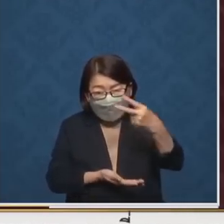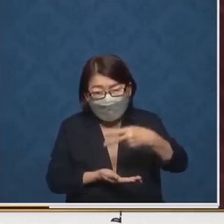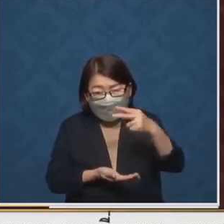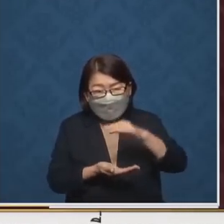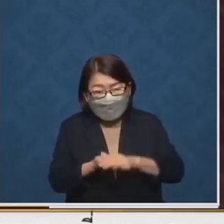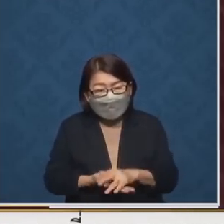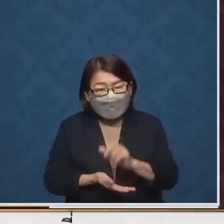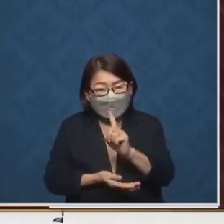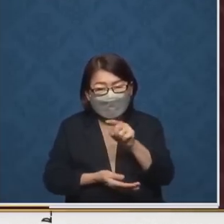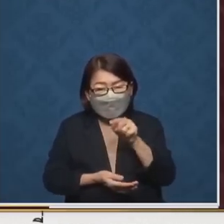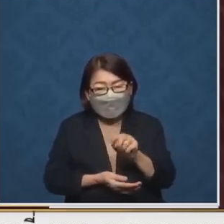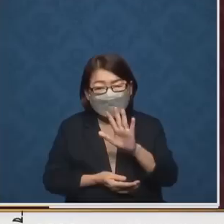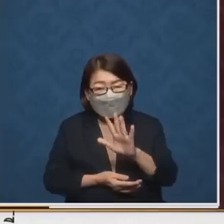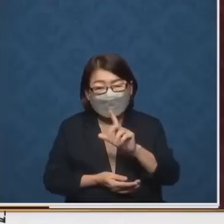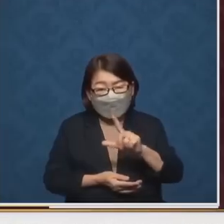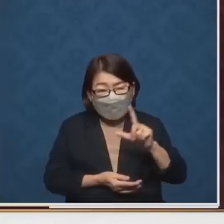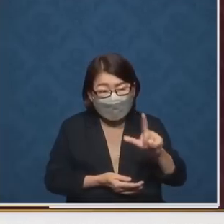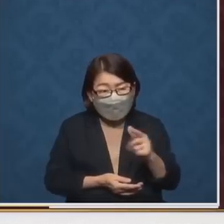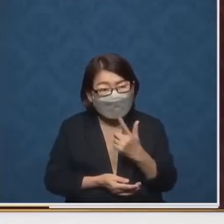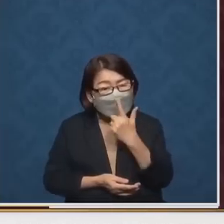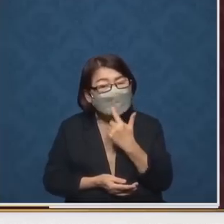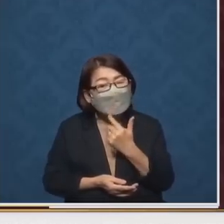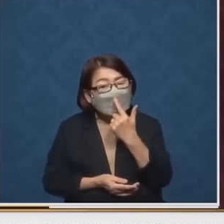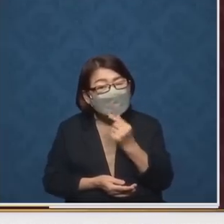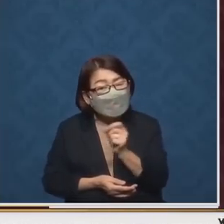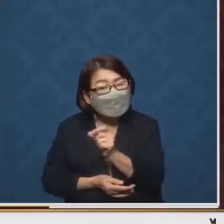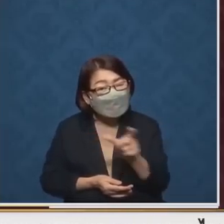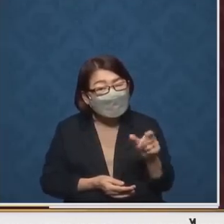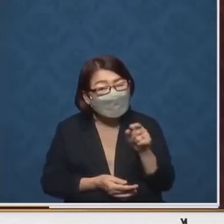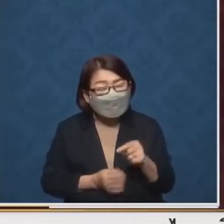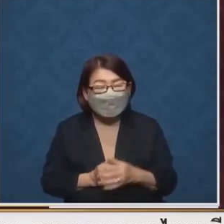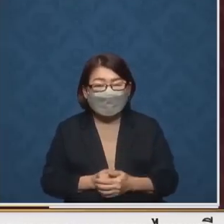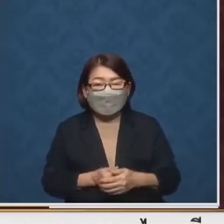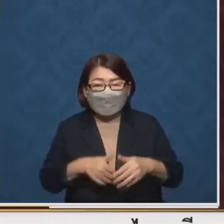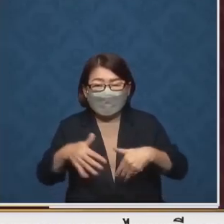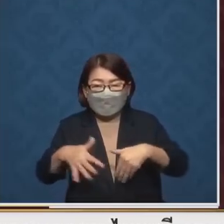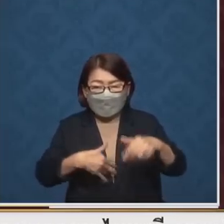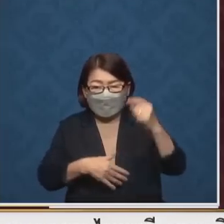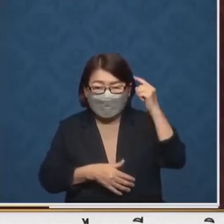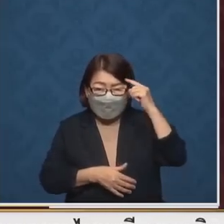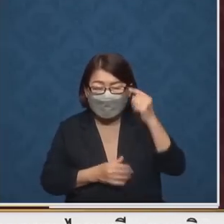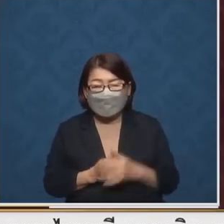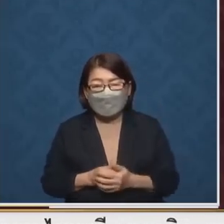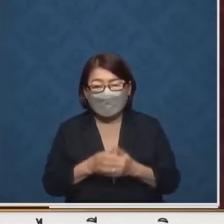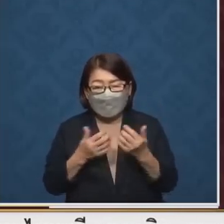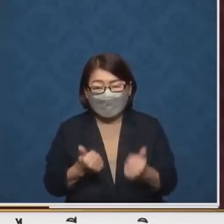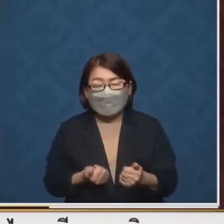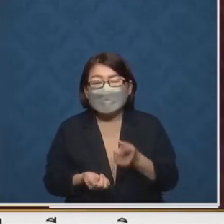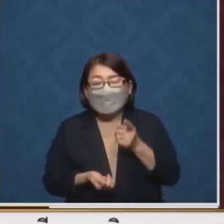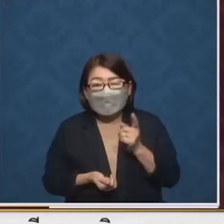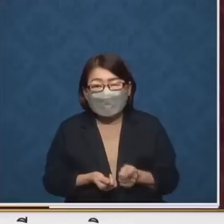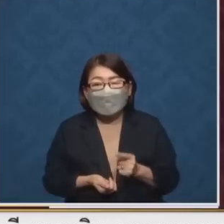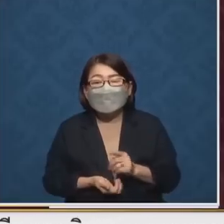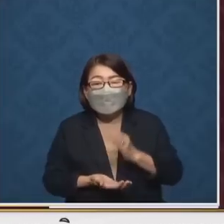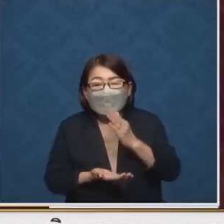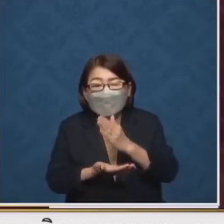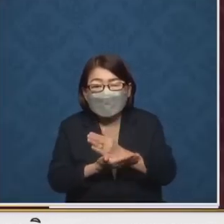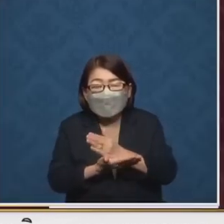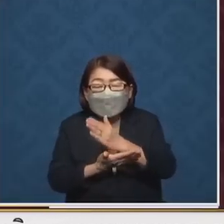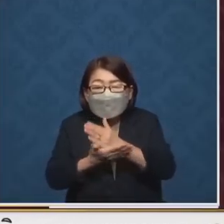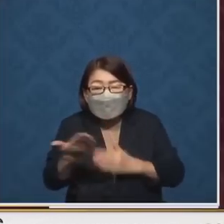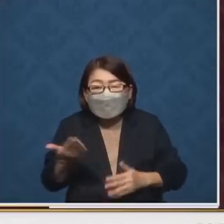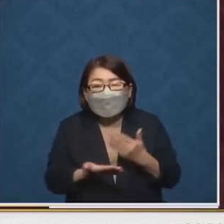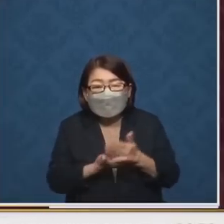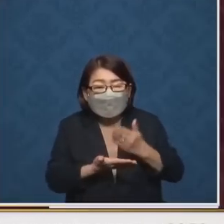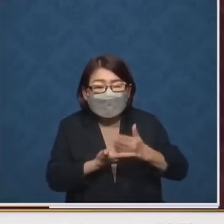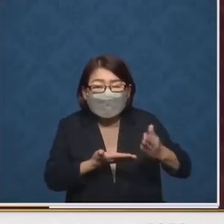เธพูดให้ประชาชนเข้าใจครึ่งหนึ่งของมประมาณแผ่นดินในเวลาปกติแต่นี่มไม่ใช่ปกติ